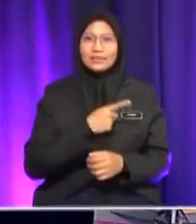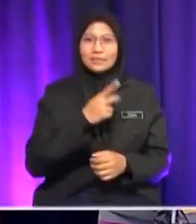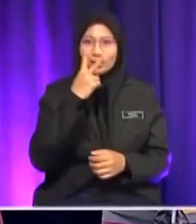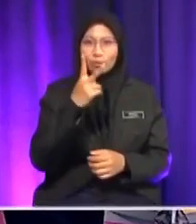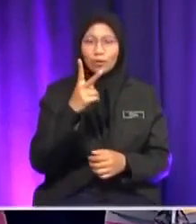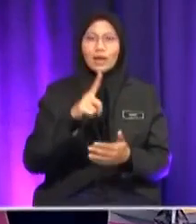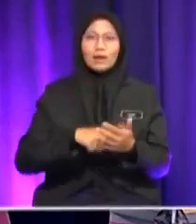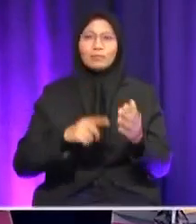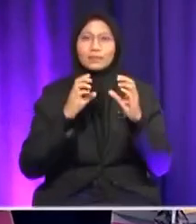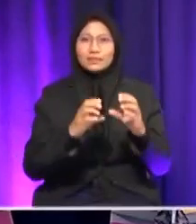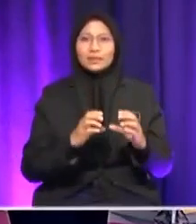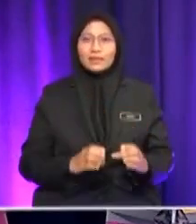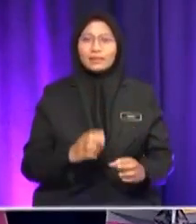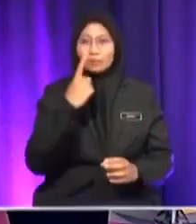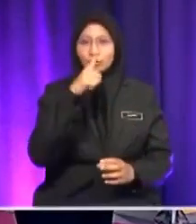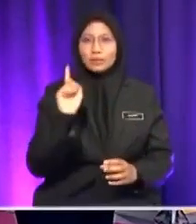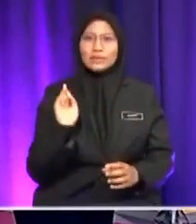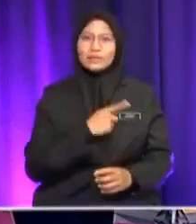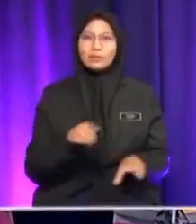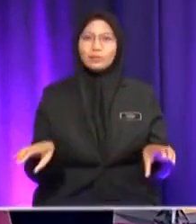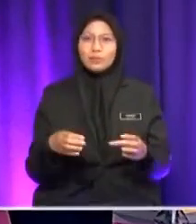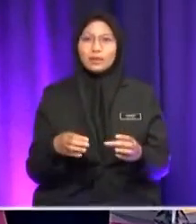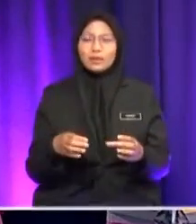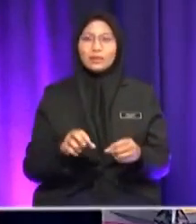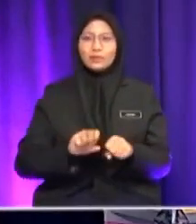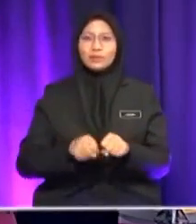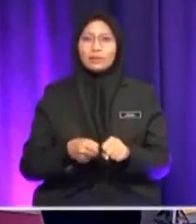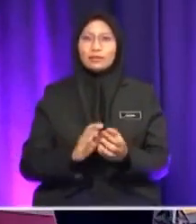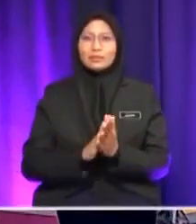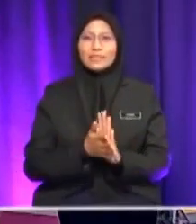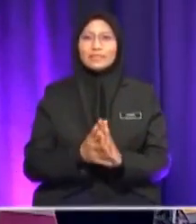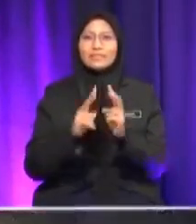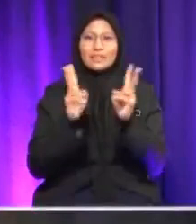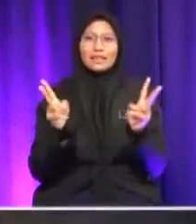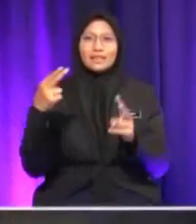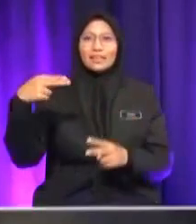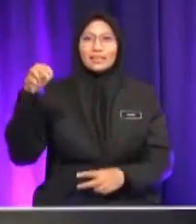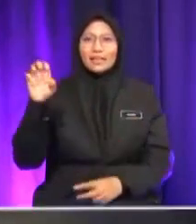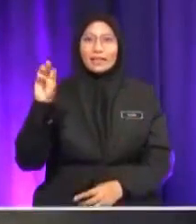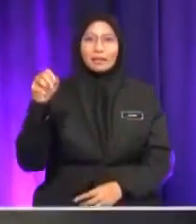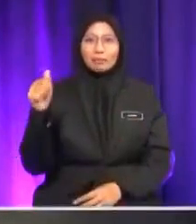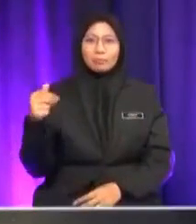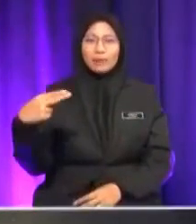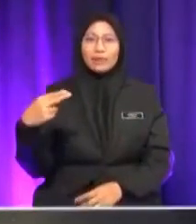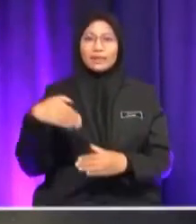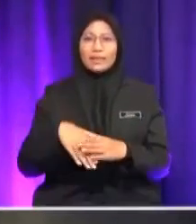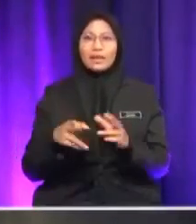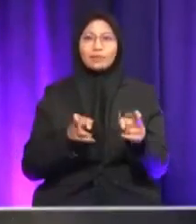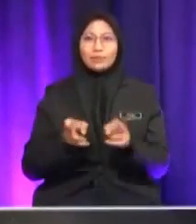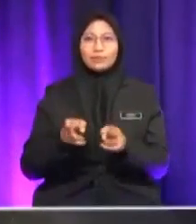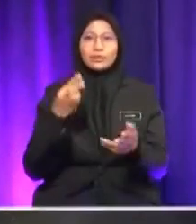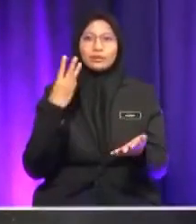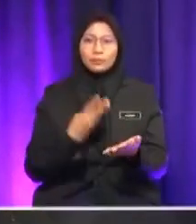kita menjadi seorang yang berhemah dalam pengurusan kewangan. Jadi Cikgu Somu, sebentar tadi Cikgu Somu telah pun menerangkan